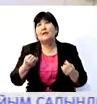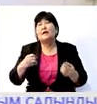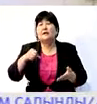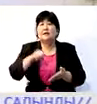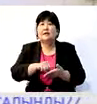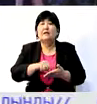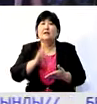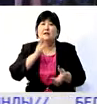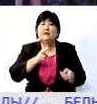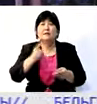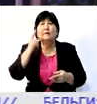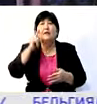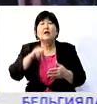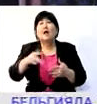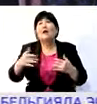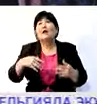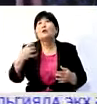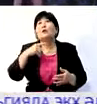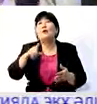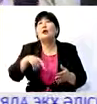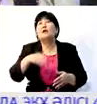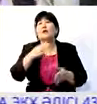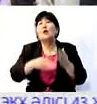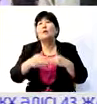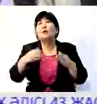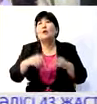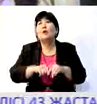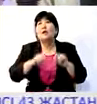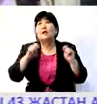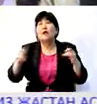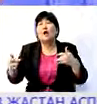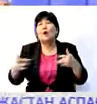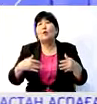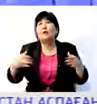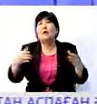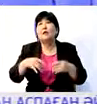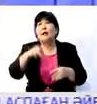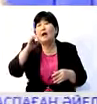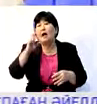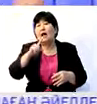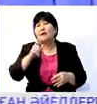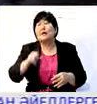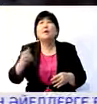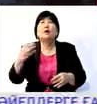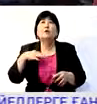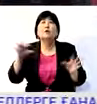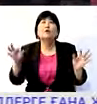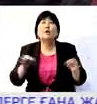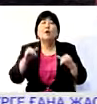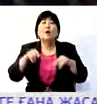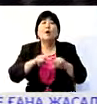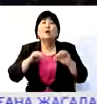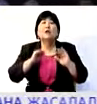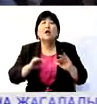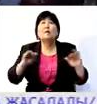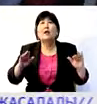деген сенімдеміз. Концертте Қызылорда қалалық мүгедектер қоғамы жанынан құрылған өнерпаздар тобы мен Қазанғап атындағы Қызылорда музыкалық колледжінің